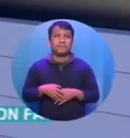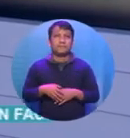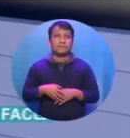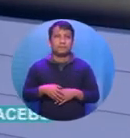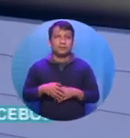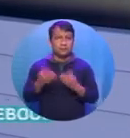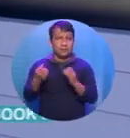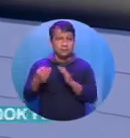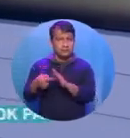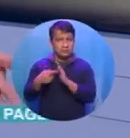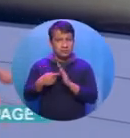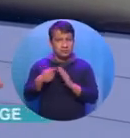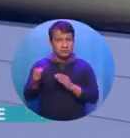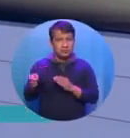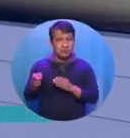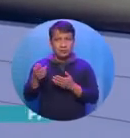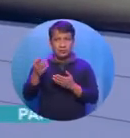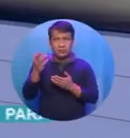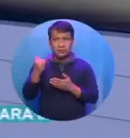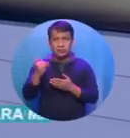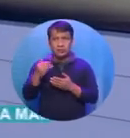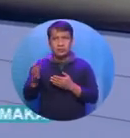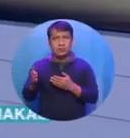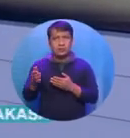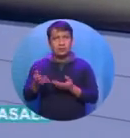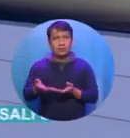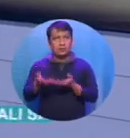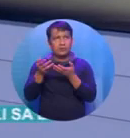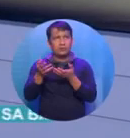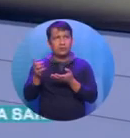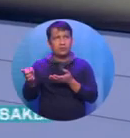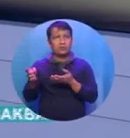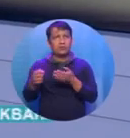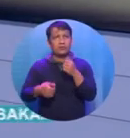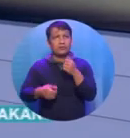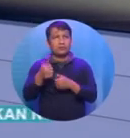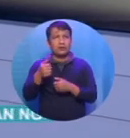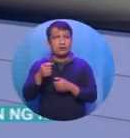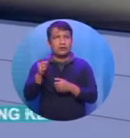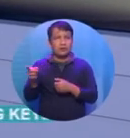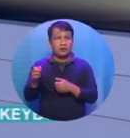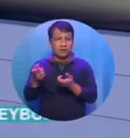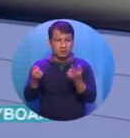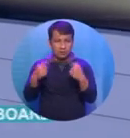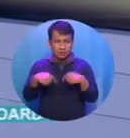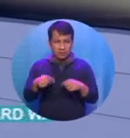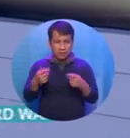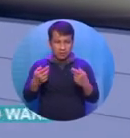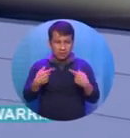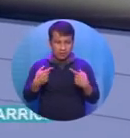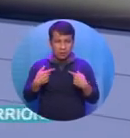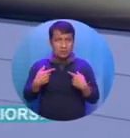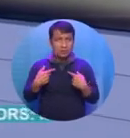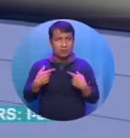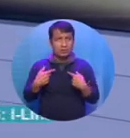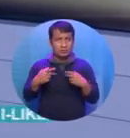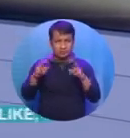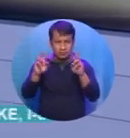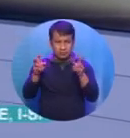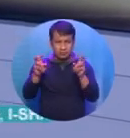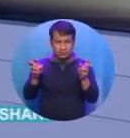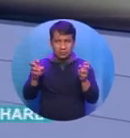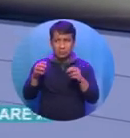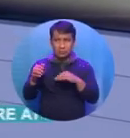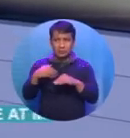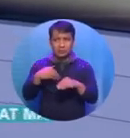Maraming nag-request. Sabi, dapat meron daw dito na kung tawagin